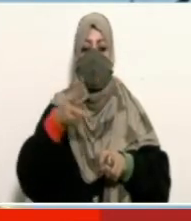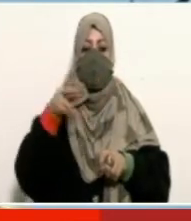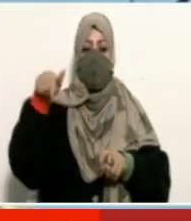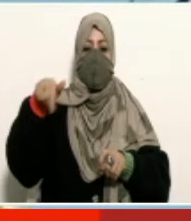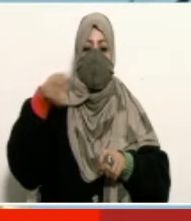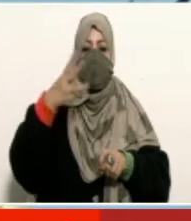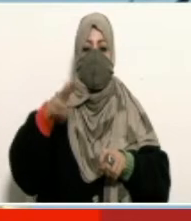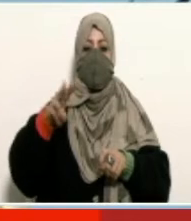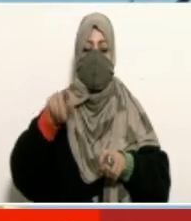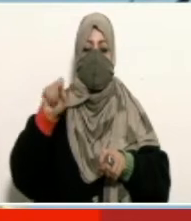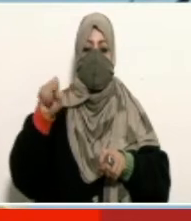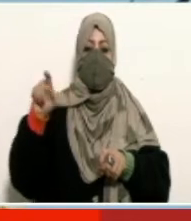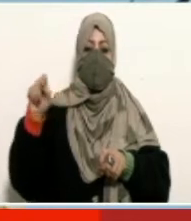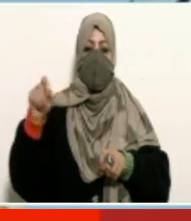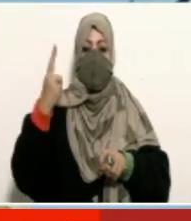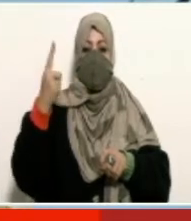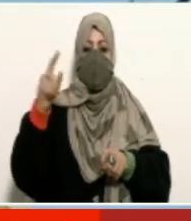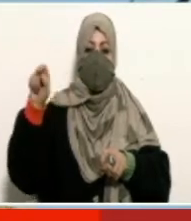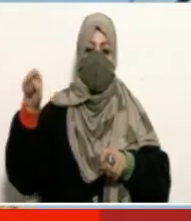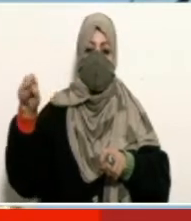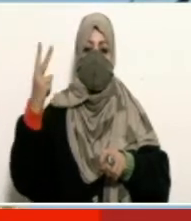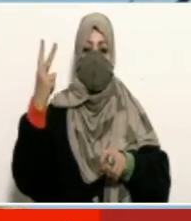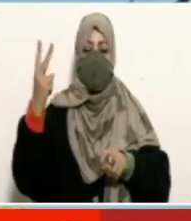021-36-02-102 وكذلك الرقم